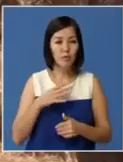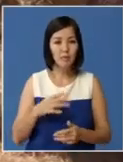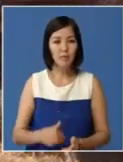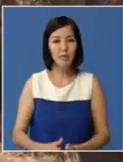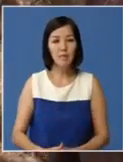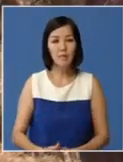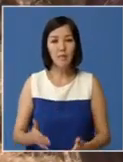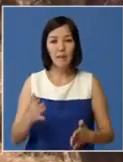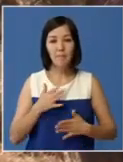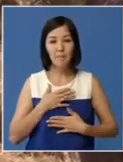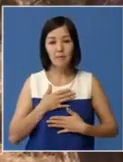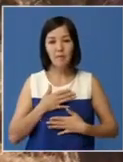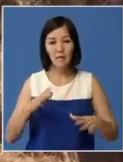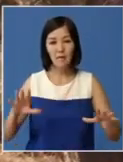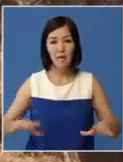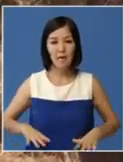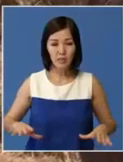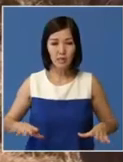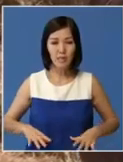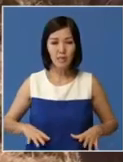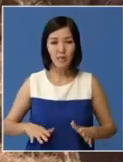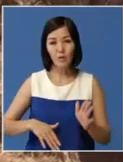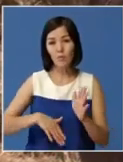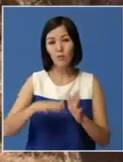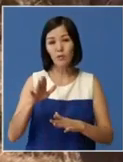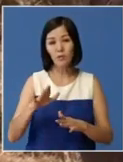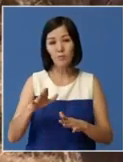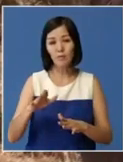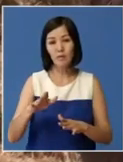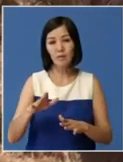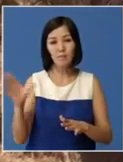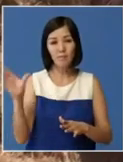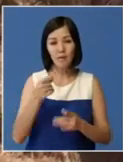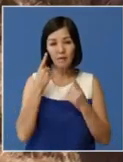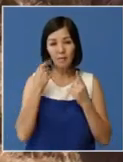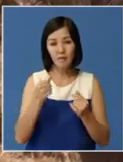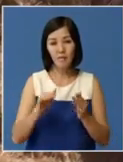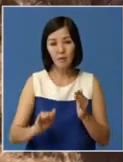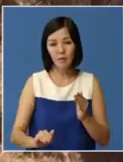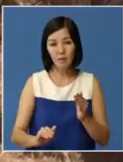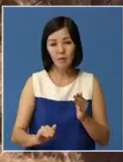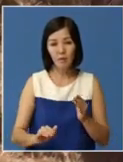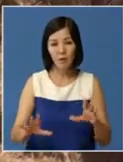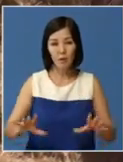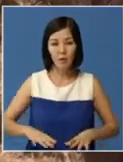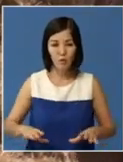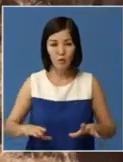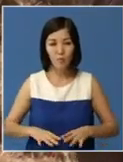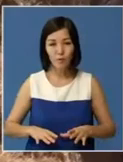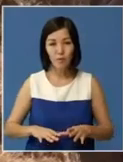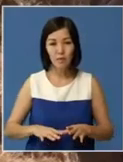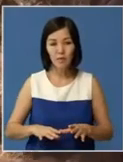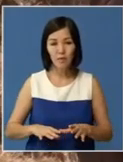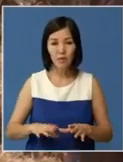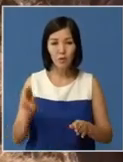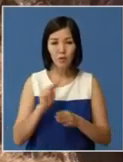Біз ат жалында өсіп жылқының сын сипатын бес саусағындай білетін халықпыз. Құлын кезінен жүйрік болар жылқыны тұрыс тұрпатынан